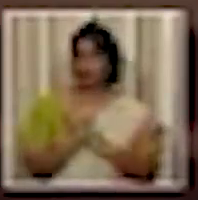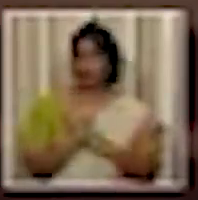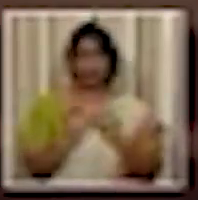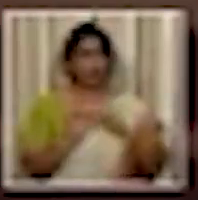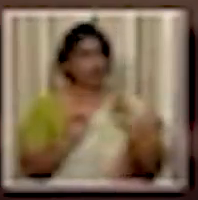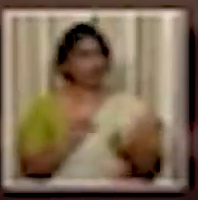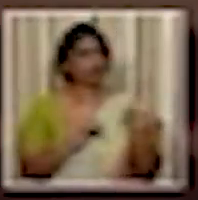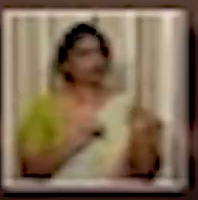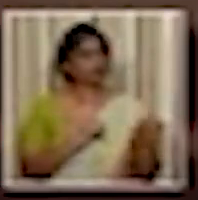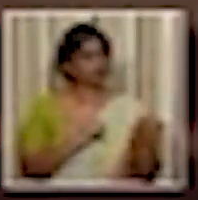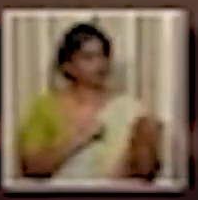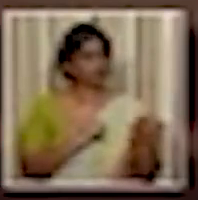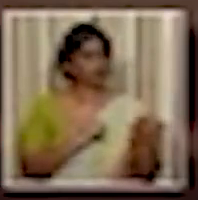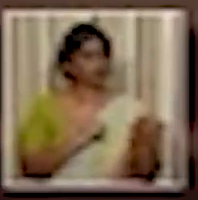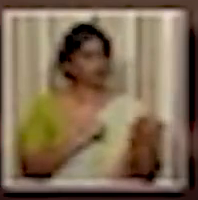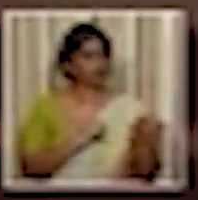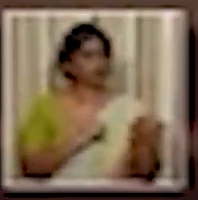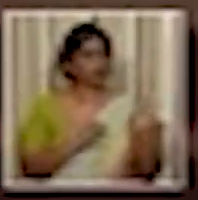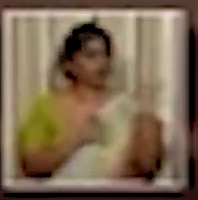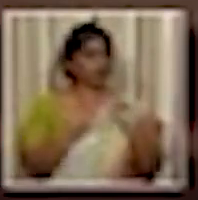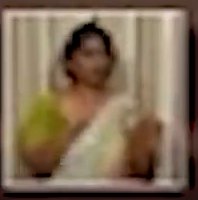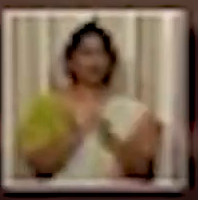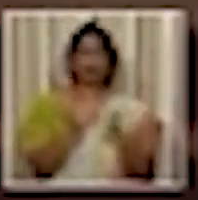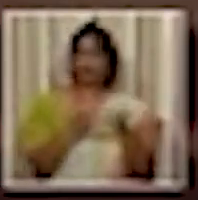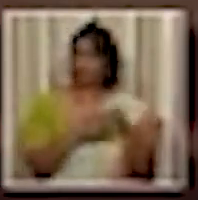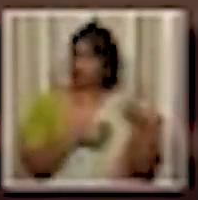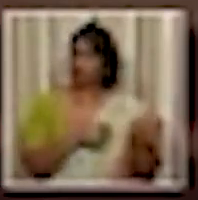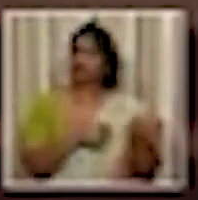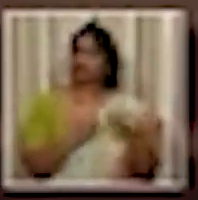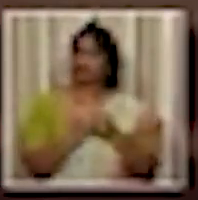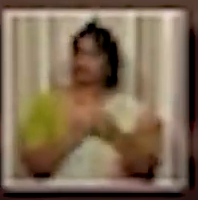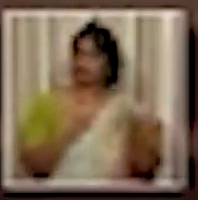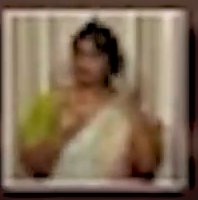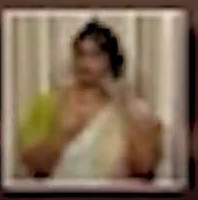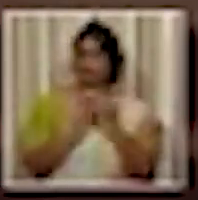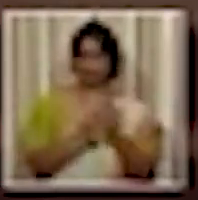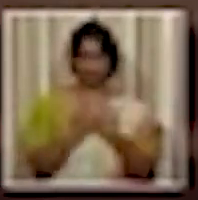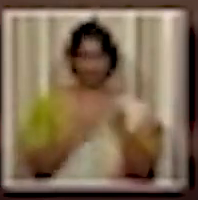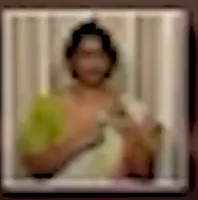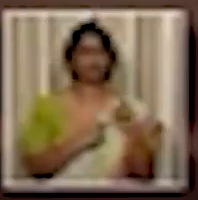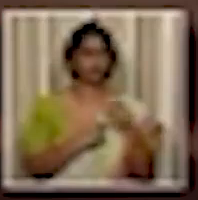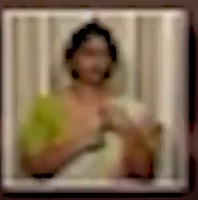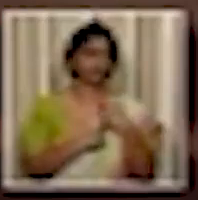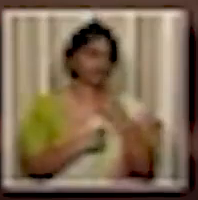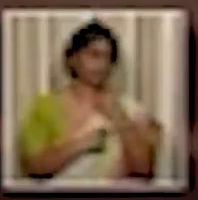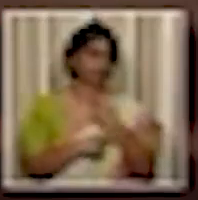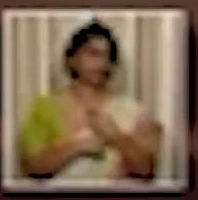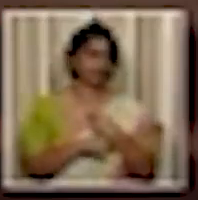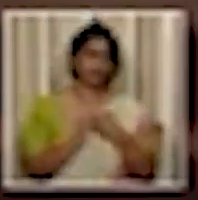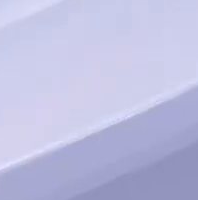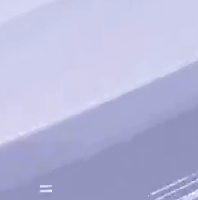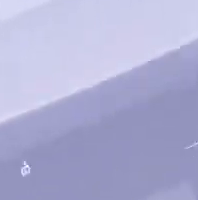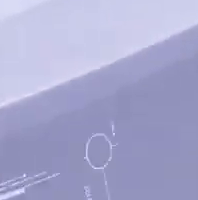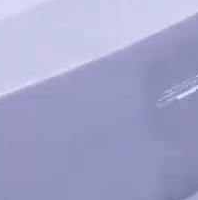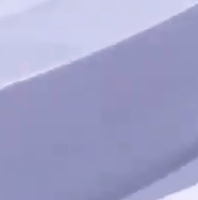එකකින් පත් කරපු කණ්ඩායමක් විසින් තමයි මේ කාරණාව ඉවැලුවේට් කරලා තියෙන්නේ කියන එක තමයි මම දැනුවත් කරලා තියෙන්නේ ගරු